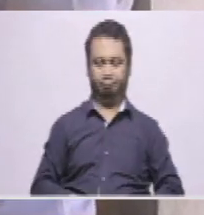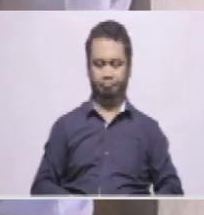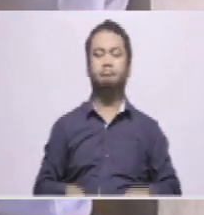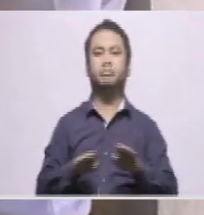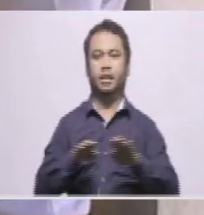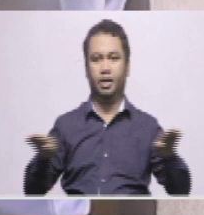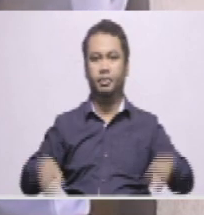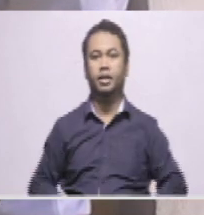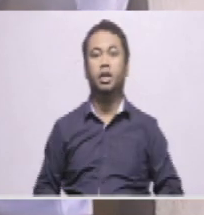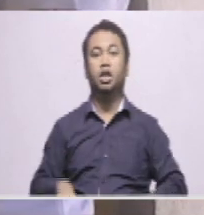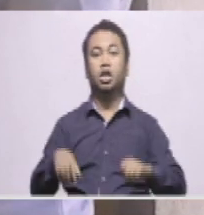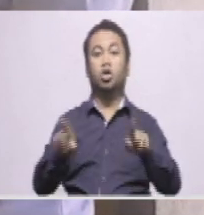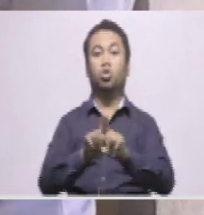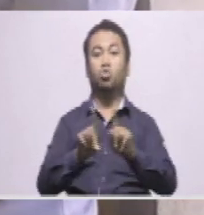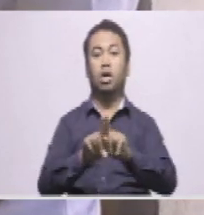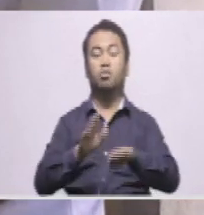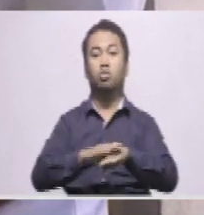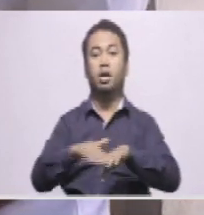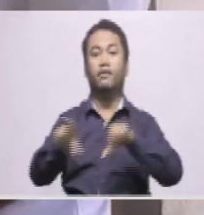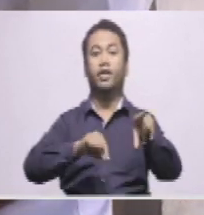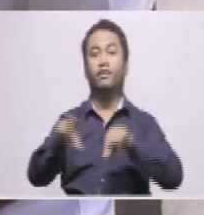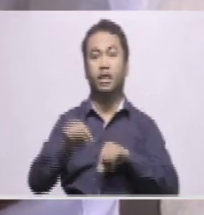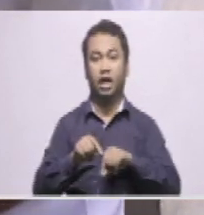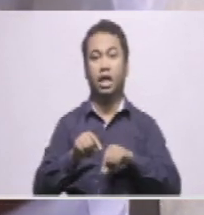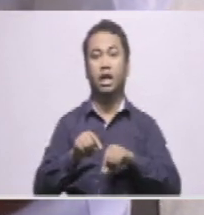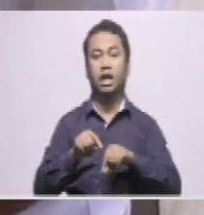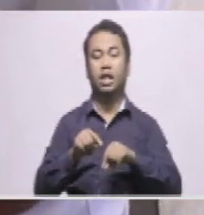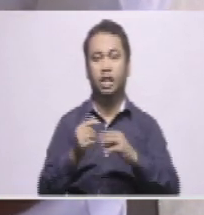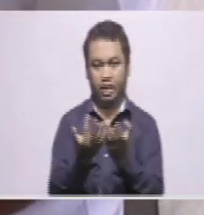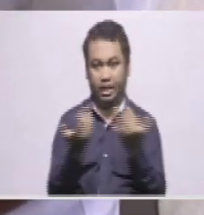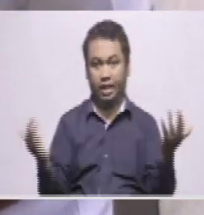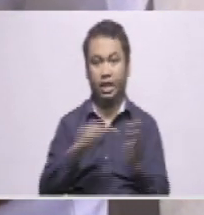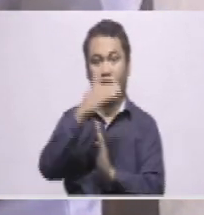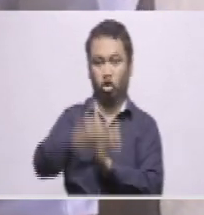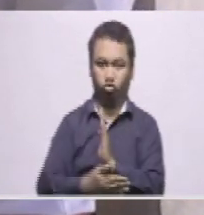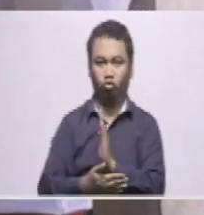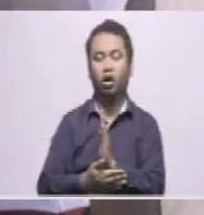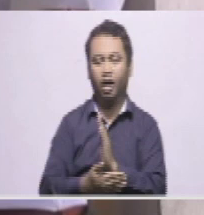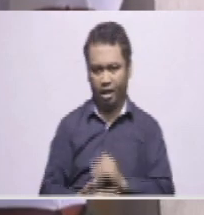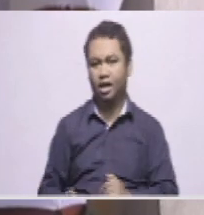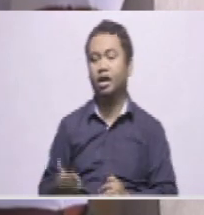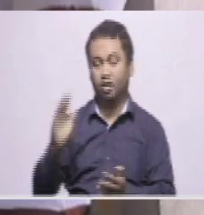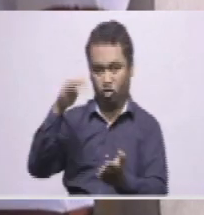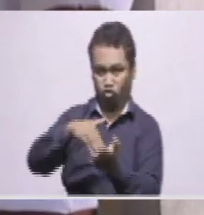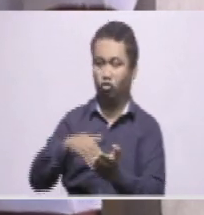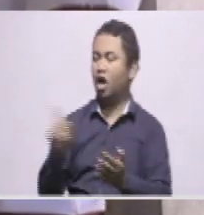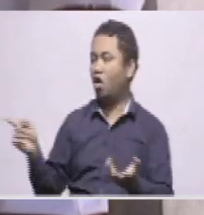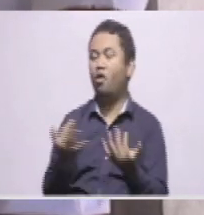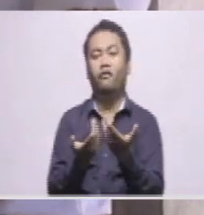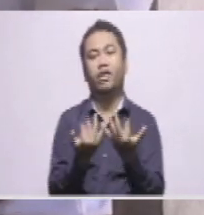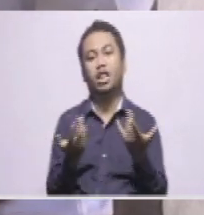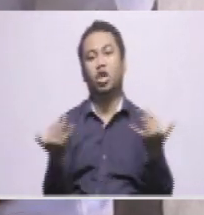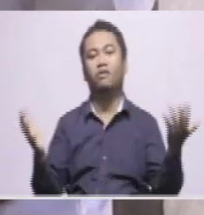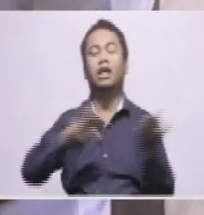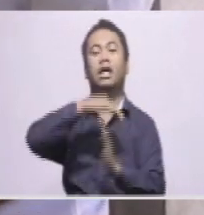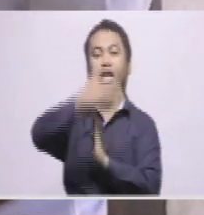lafiny fifidianana koa moa zany dia efa tonga daholy ny resaka materiel de vote sy any amin'ny bureau de vote tsirairay, ary